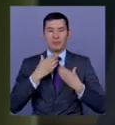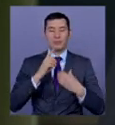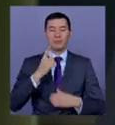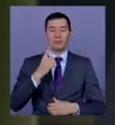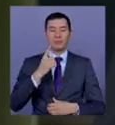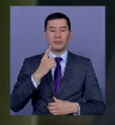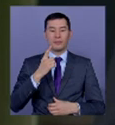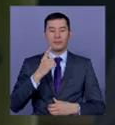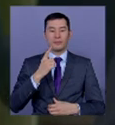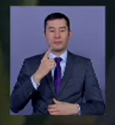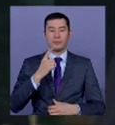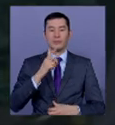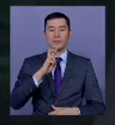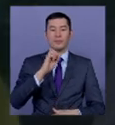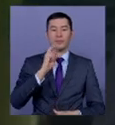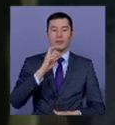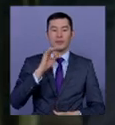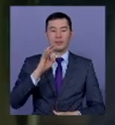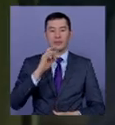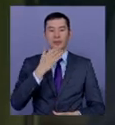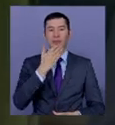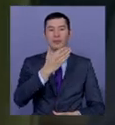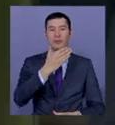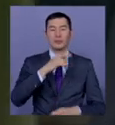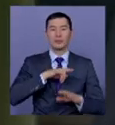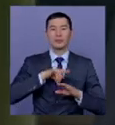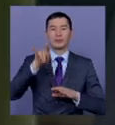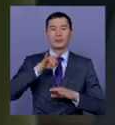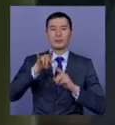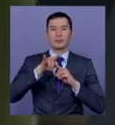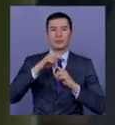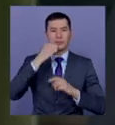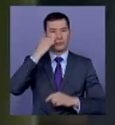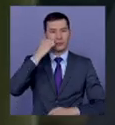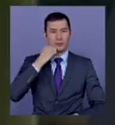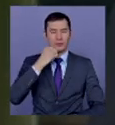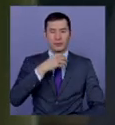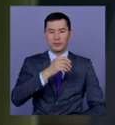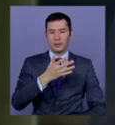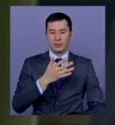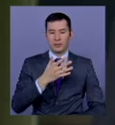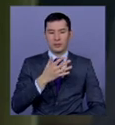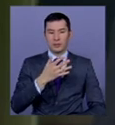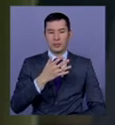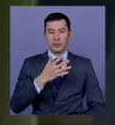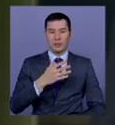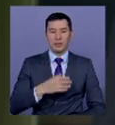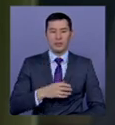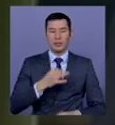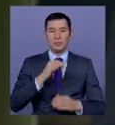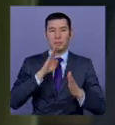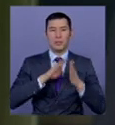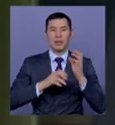Ол жаңағы осы компанияларға тиесілі әуе кемелерінің ескілігі, жаңағы қауіпсіздік